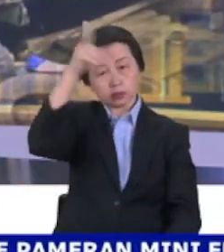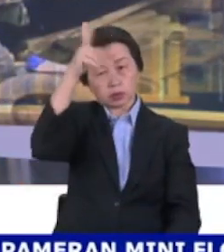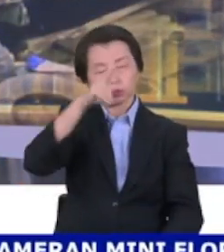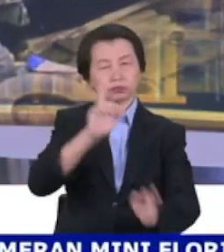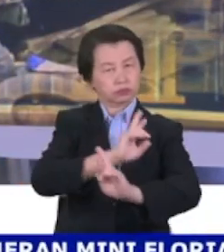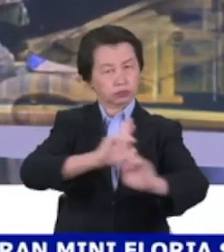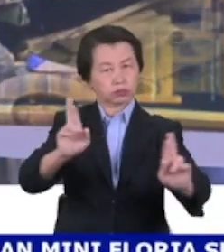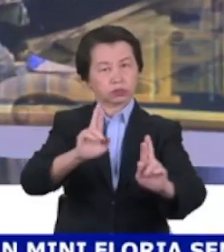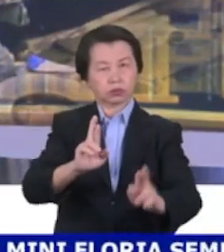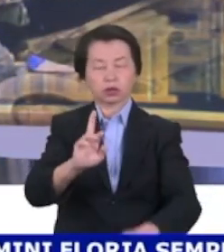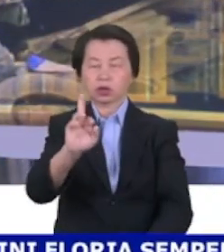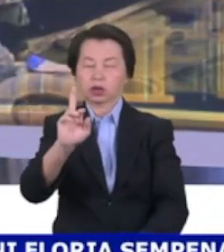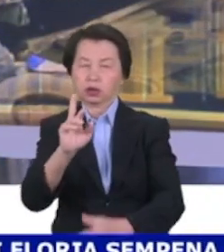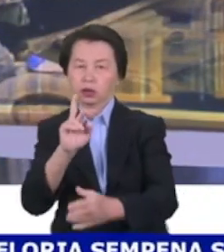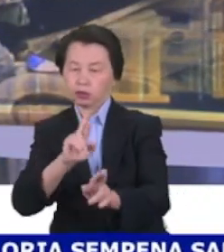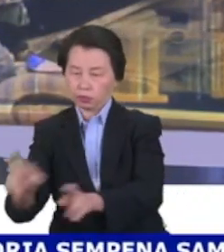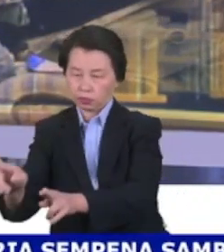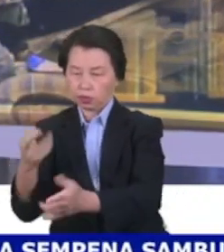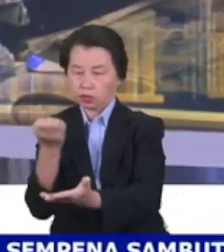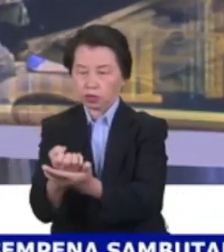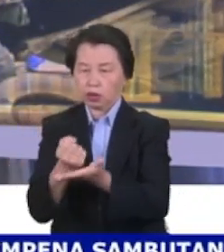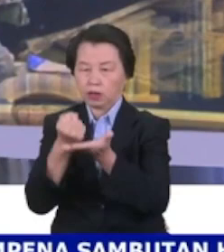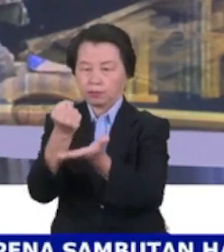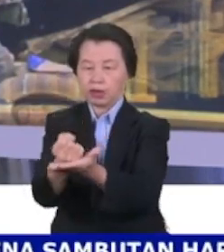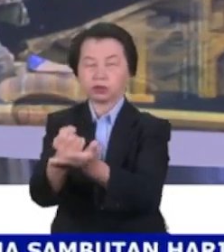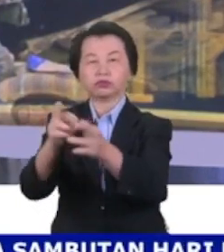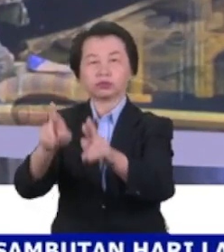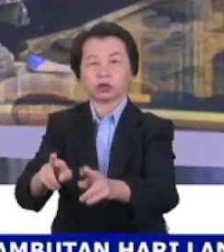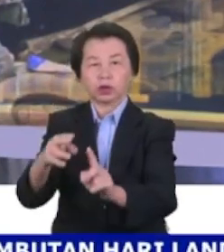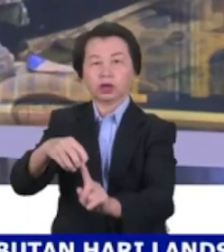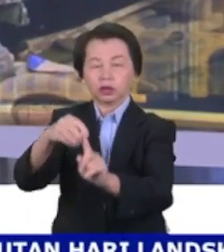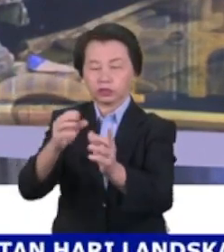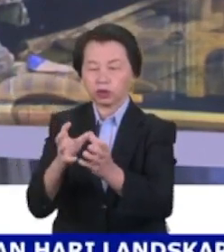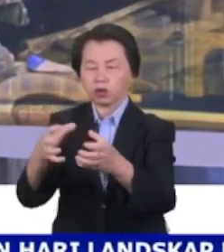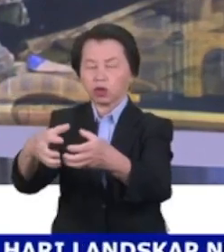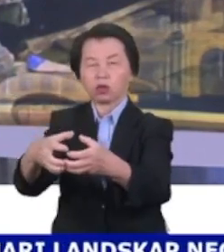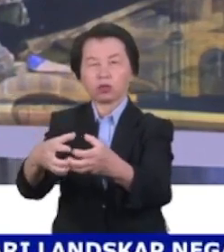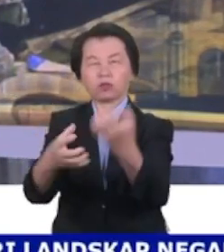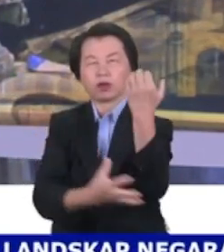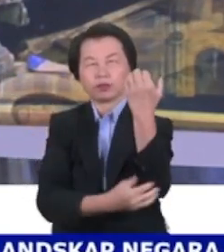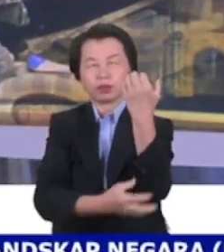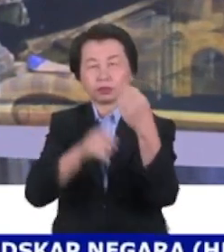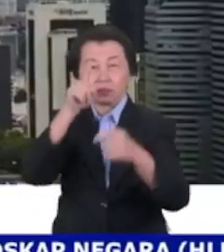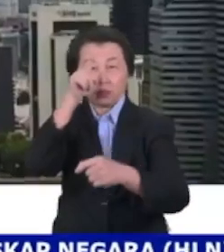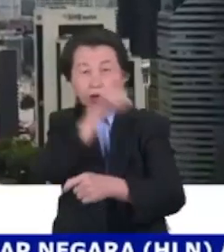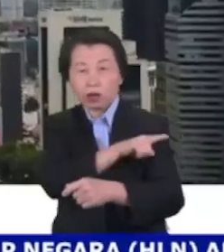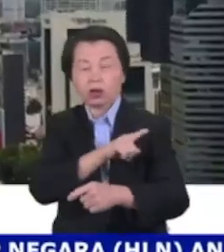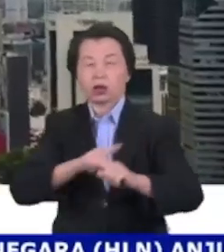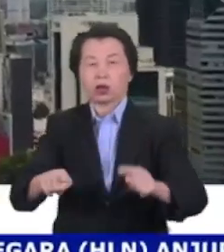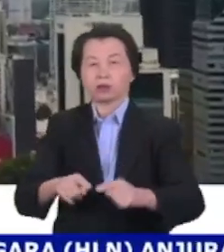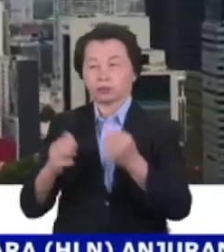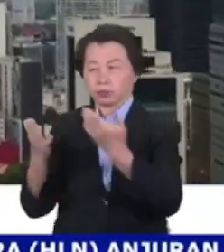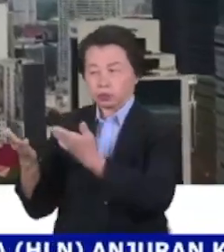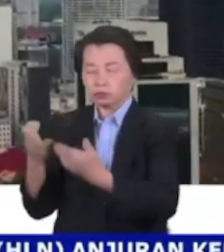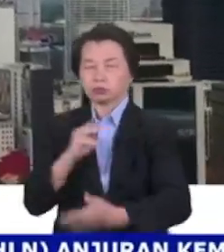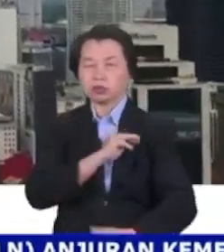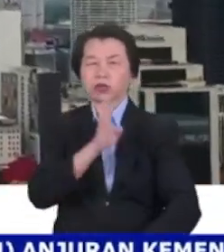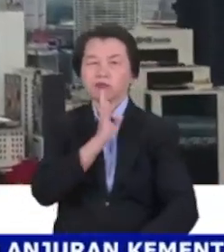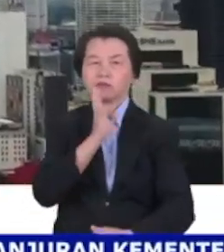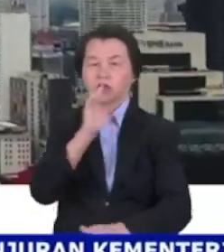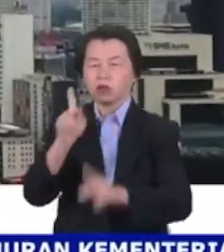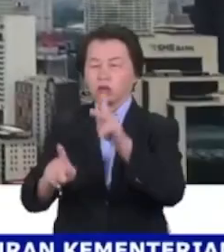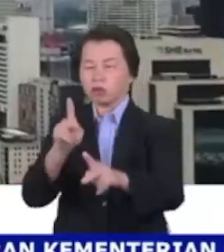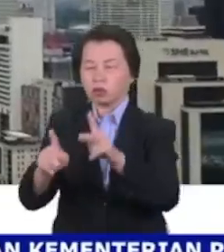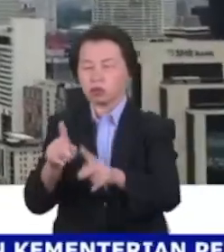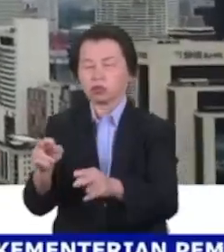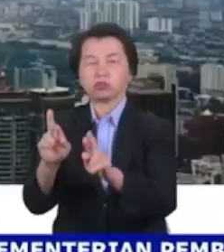turut menyediakan perancangan ekonomi untuk membantu rakyat terutama kelompok miskin tegar. Bagaimanapun, beliau memaklumkan sambutan